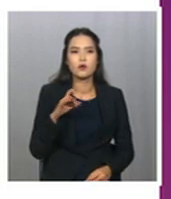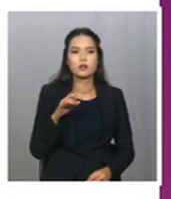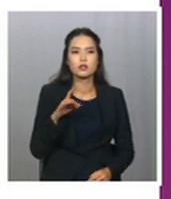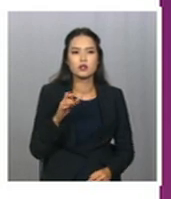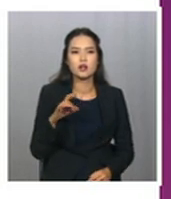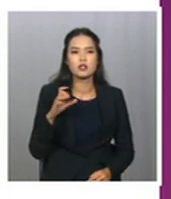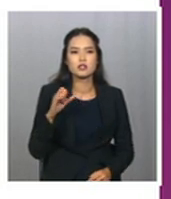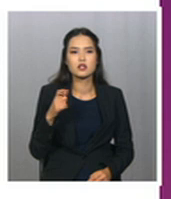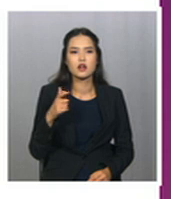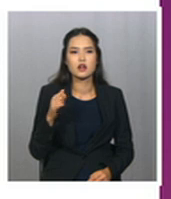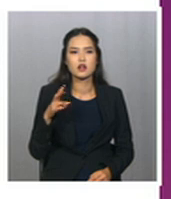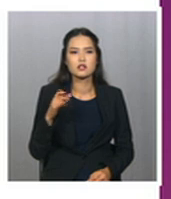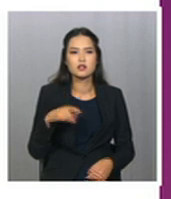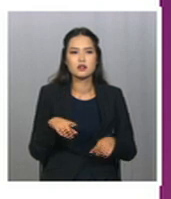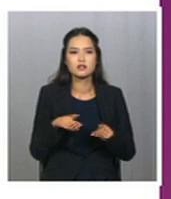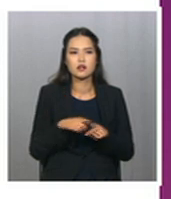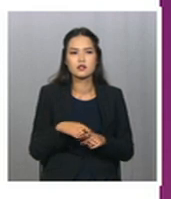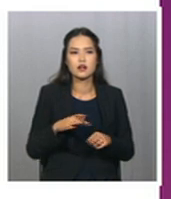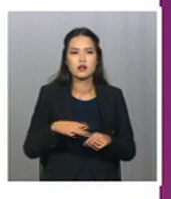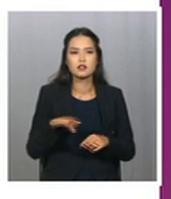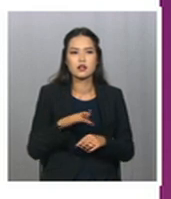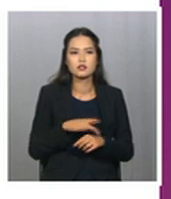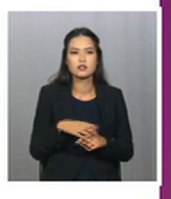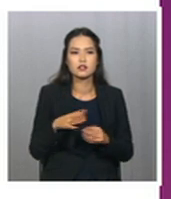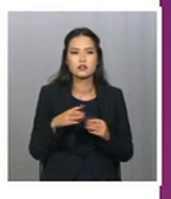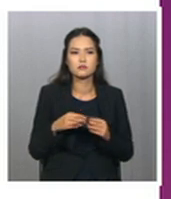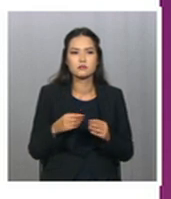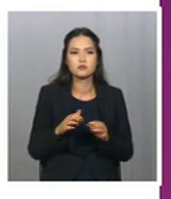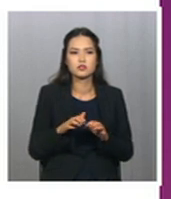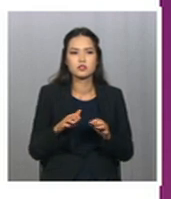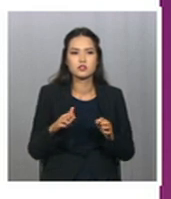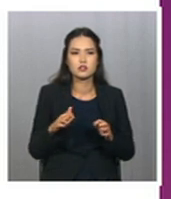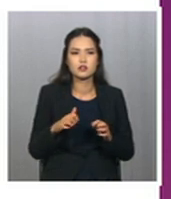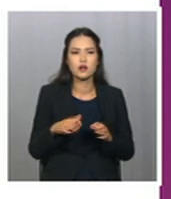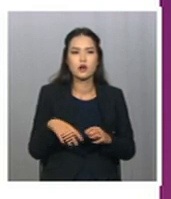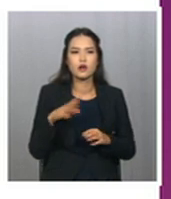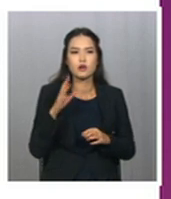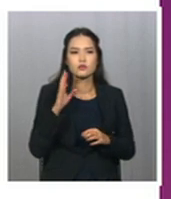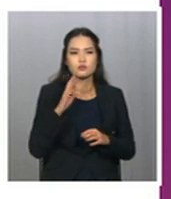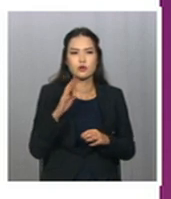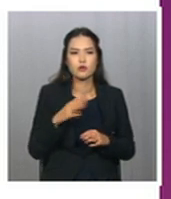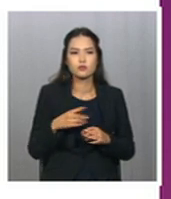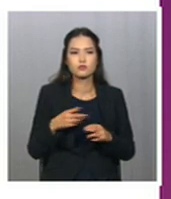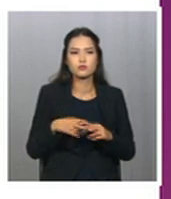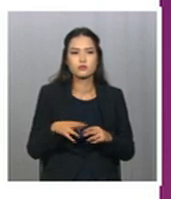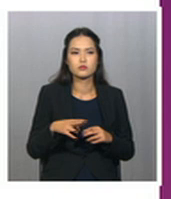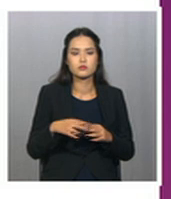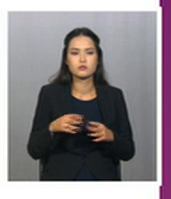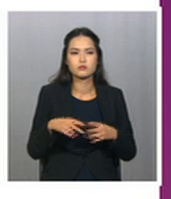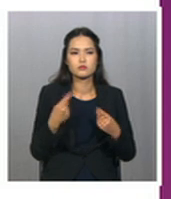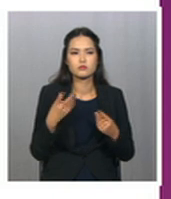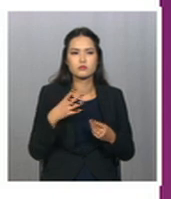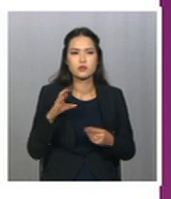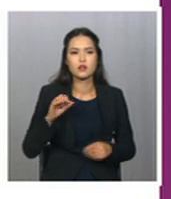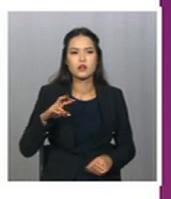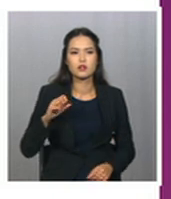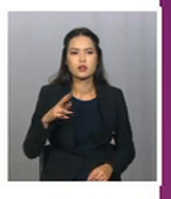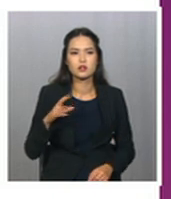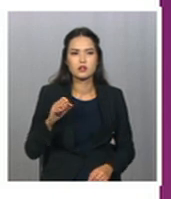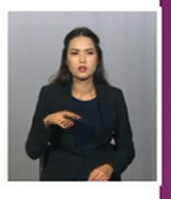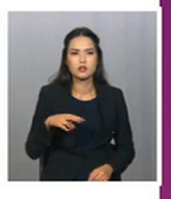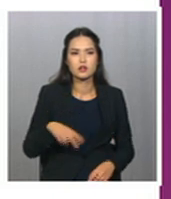сығанақ сияқты қалалар жермен жексен етіліп, суару жүйелері талқандалды.